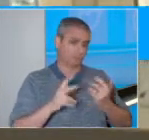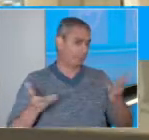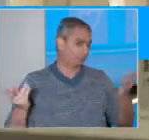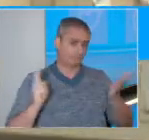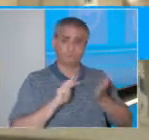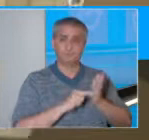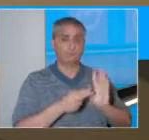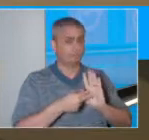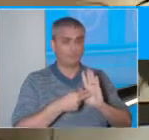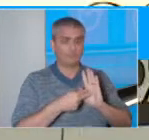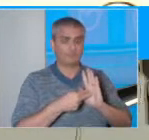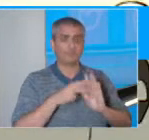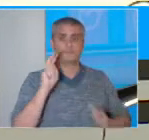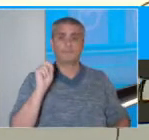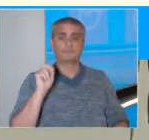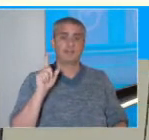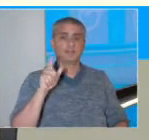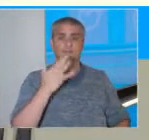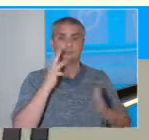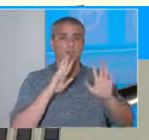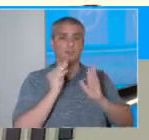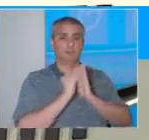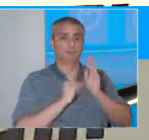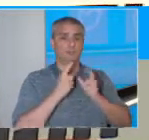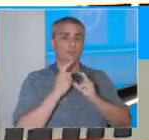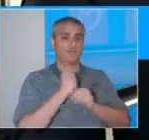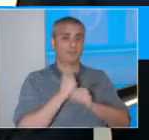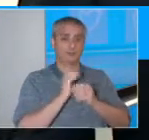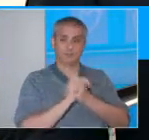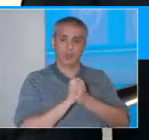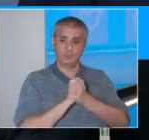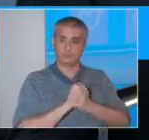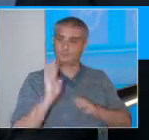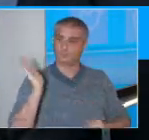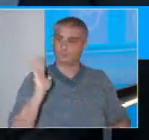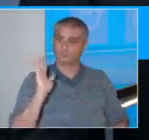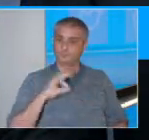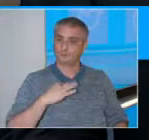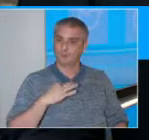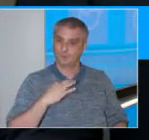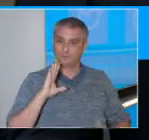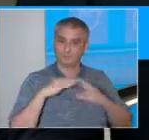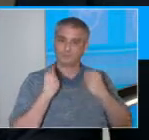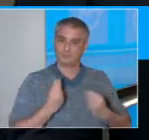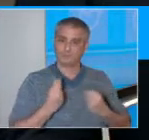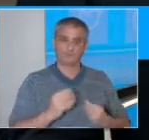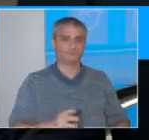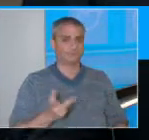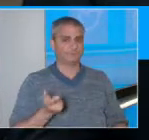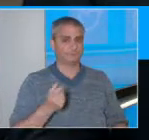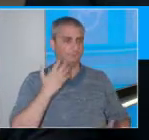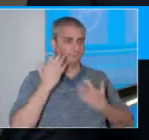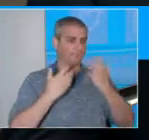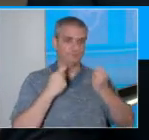פוליטיים, נעמה לזימי, מספר 9 ברשימת העבודה, שלום. שלום, שלום, מה שלומכם? ערב טוב. ערב טוב. אז